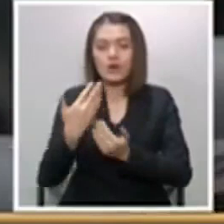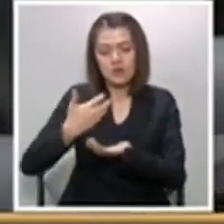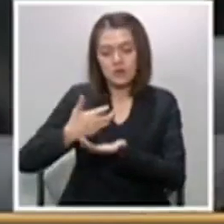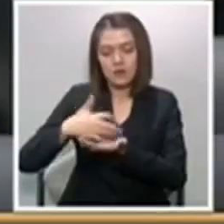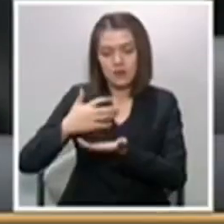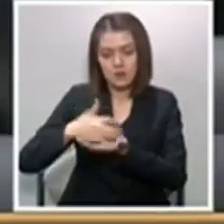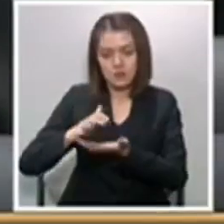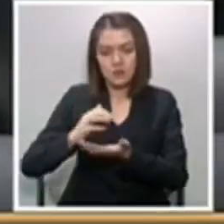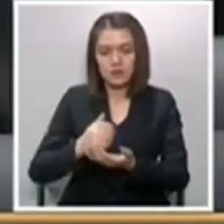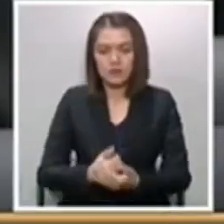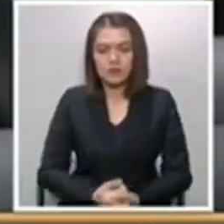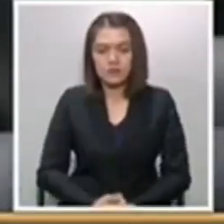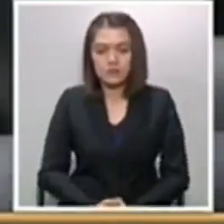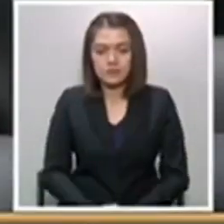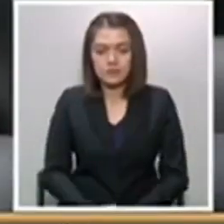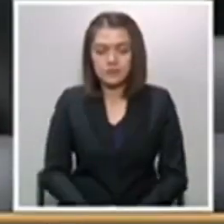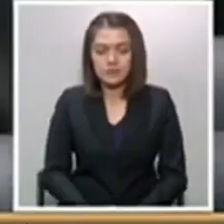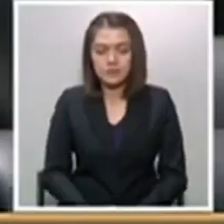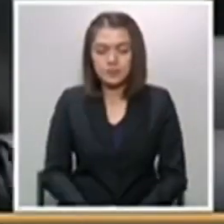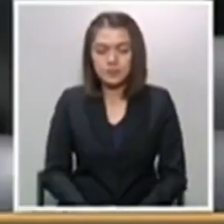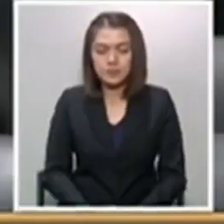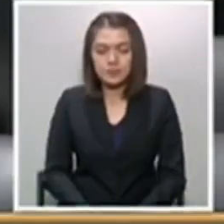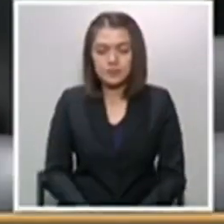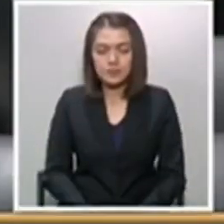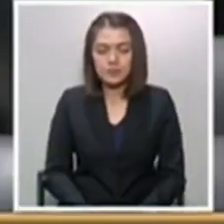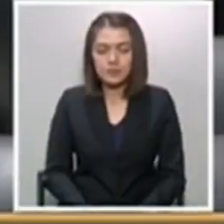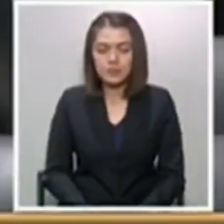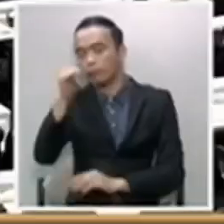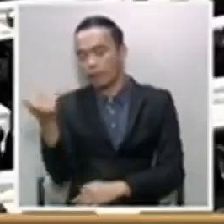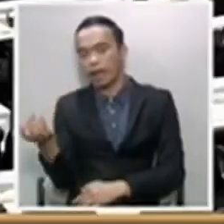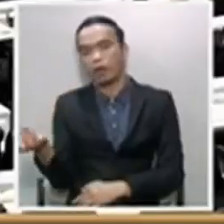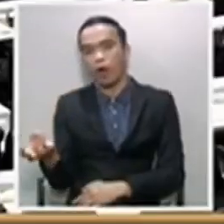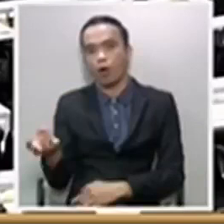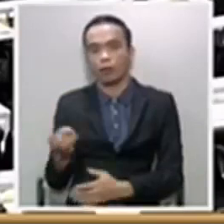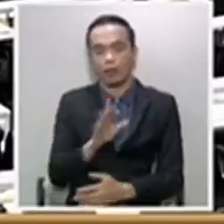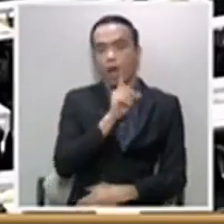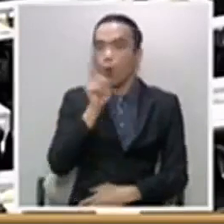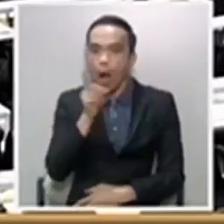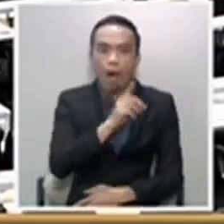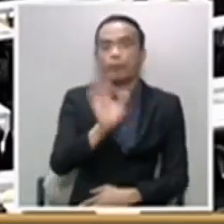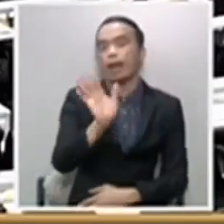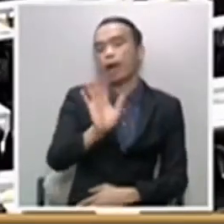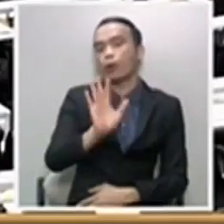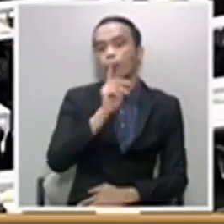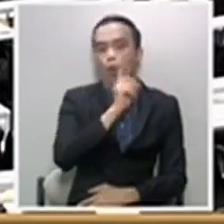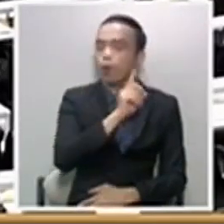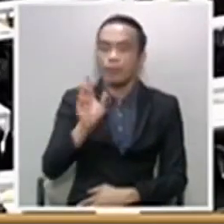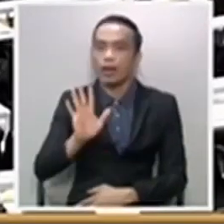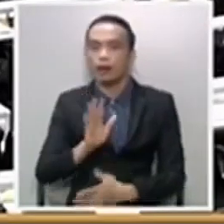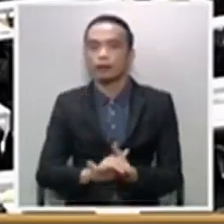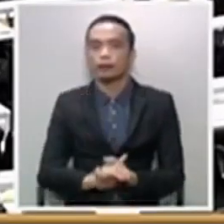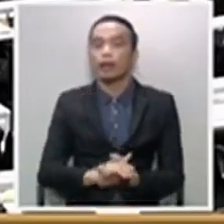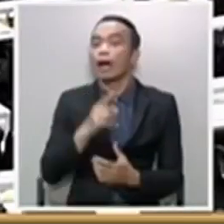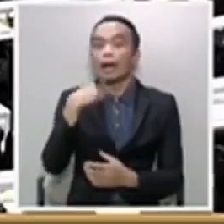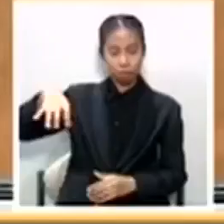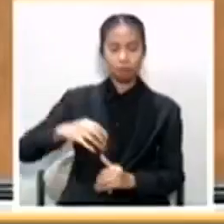นี้แต่เป็นการตรวจสอบการทำงานของครม.คุณไพบูลย์ก็ยังอ้างถึงคำสั่งของศาลรัฐธรรมนูญในกรณีที่ไม่รับคำร้อง